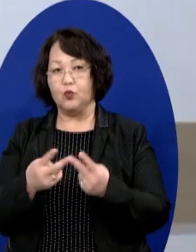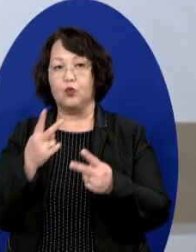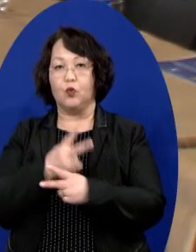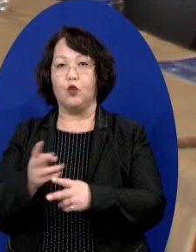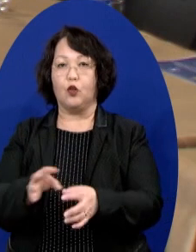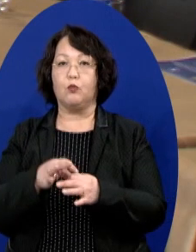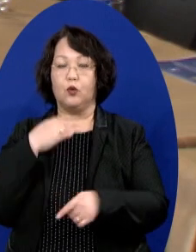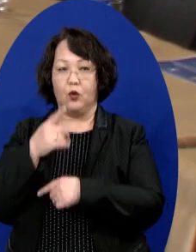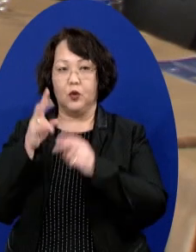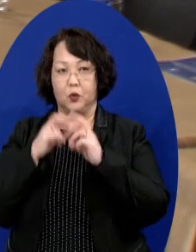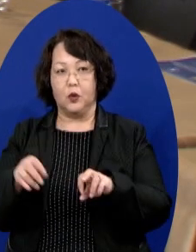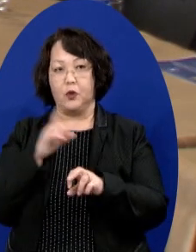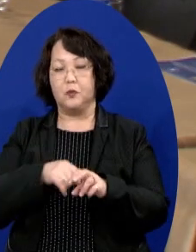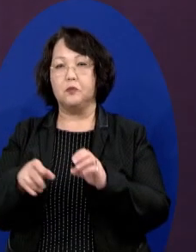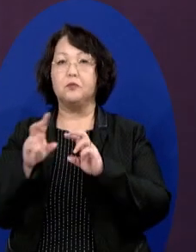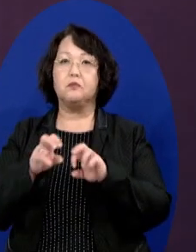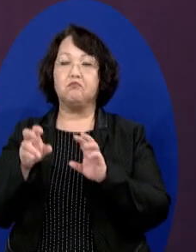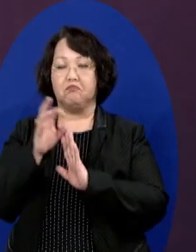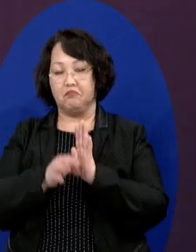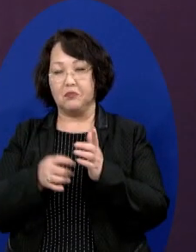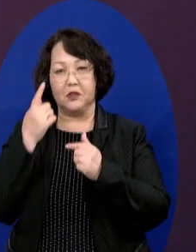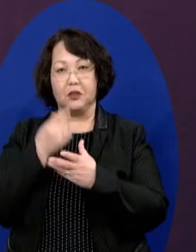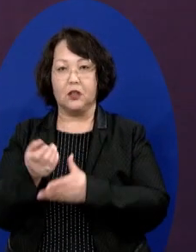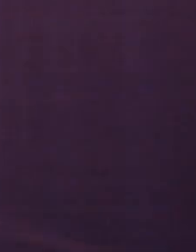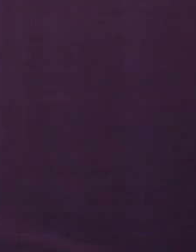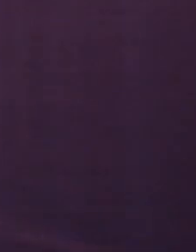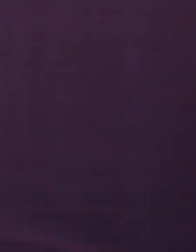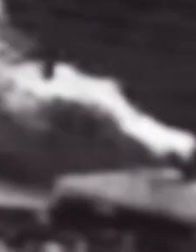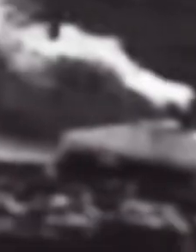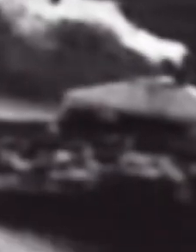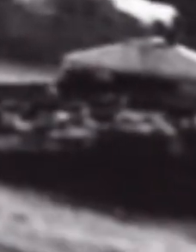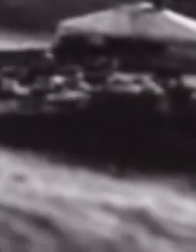талаар судлаачд хилцүүлэг өрнүүлж саналаа солилцсон юм аа.